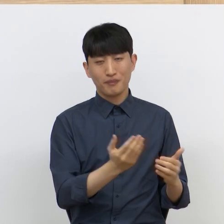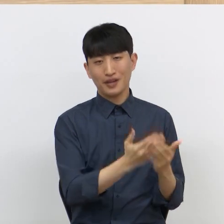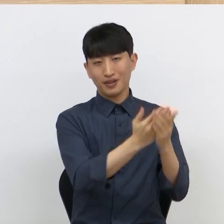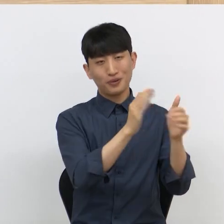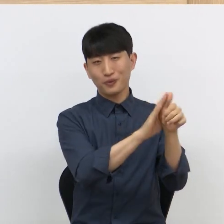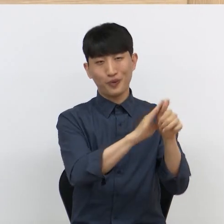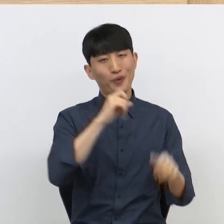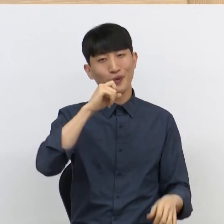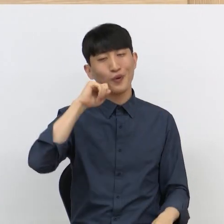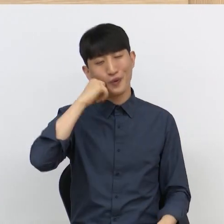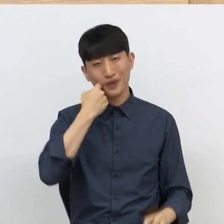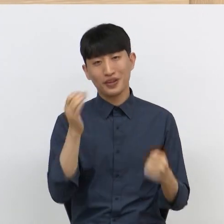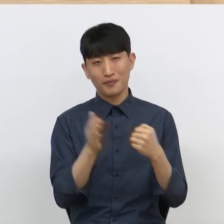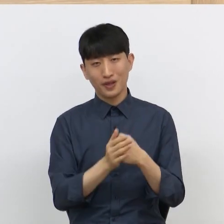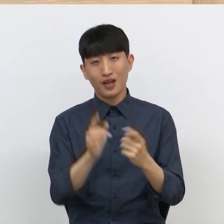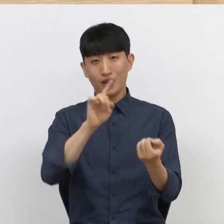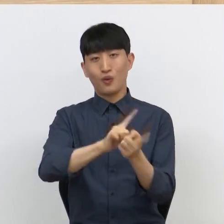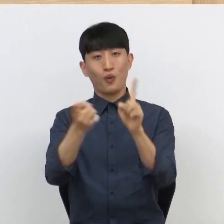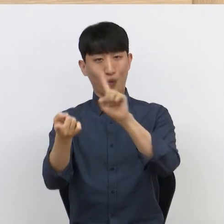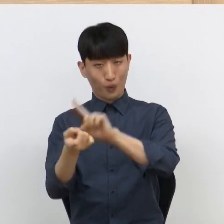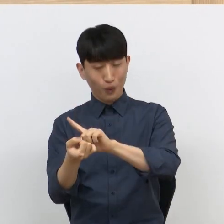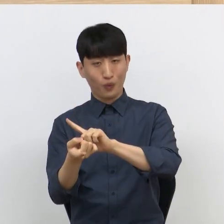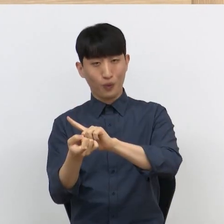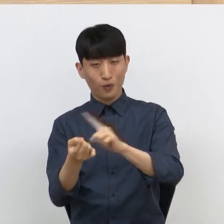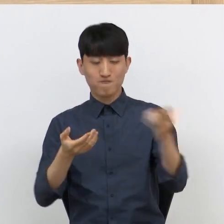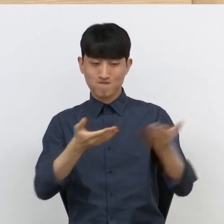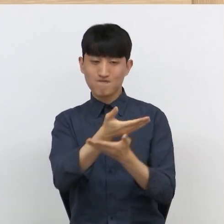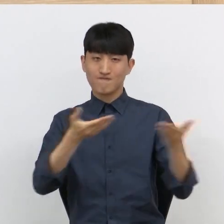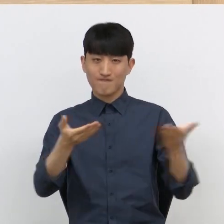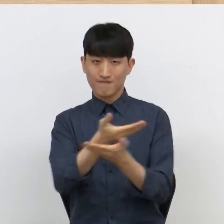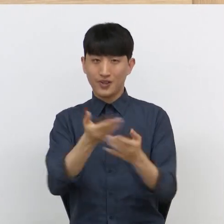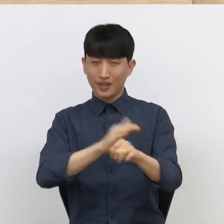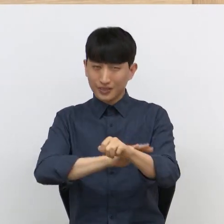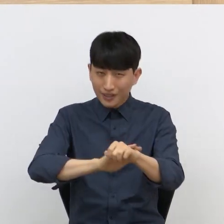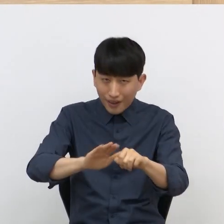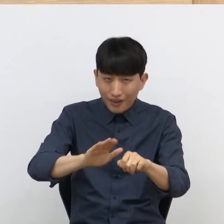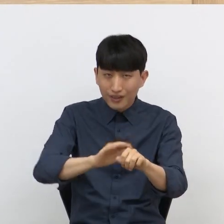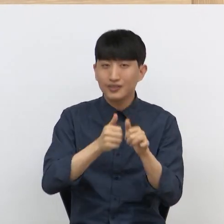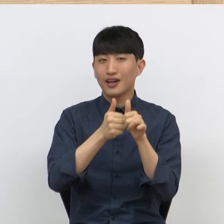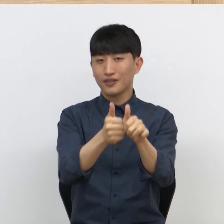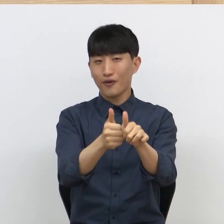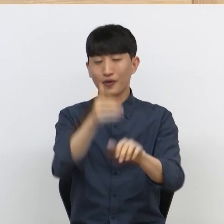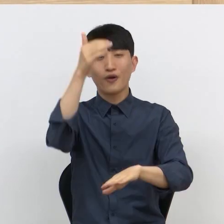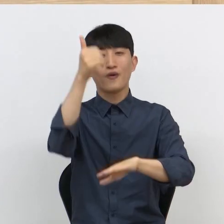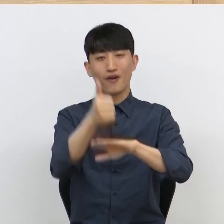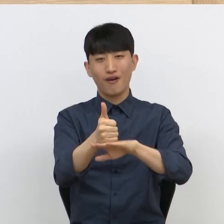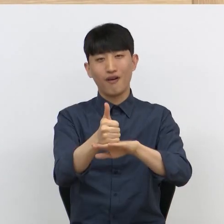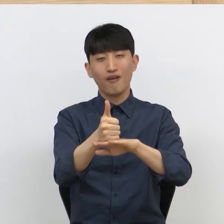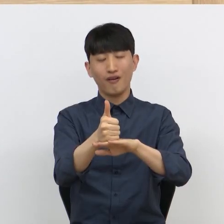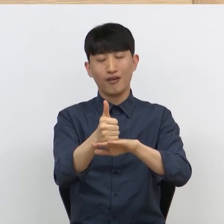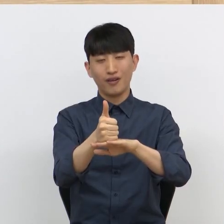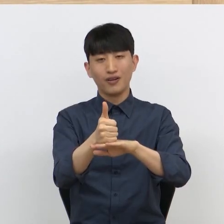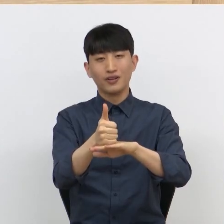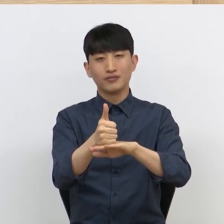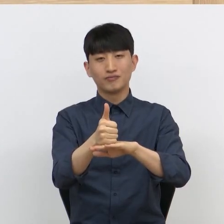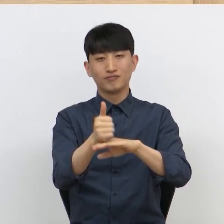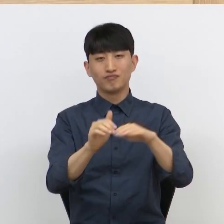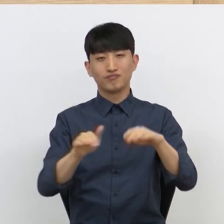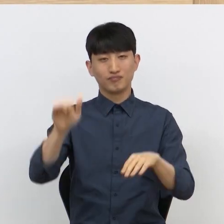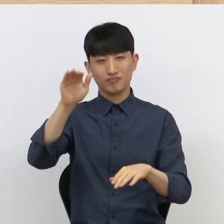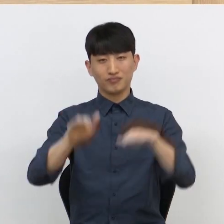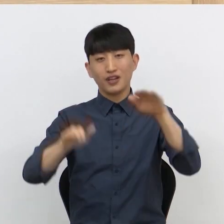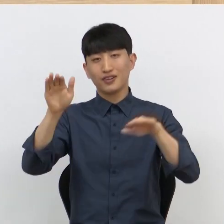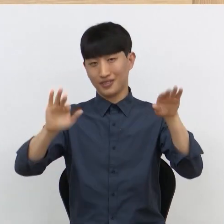이런 사람들이 얼만큼 상호작용을 하느냐에 따라서 이게 결과가 많이 달라질 수가 있거든요. 그래서 그 사례들을 좀